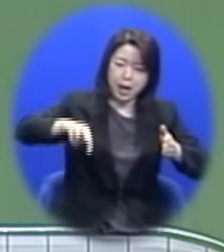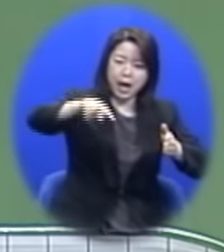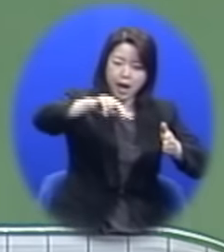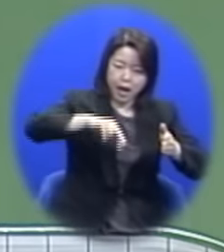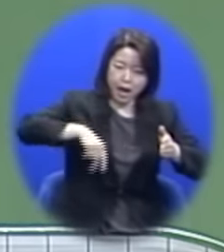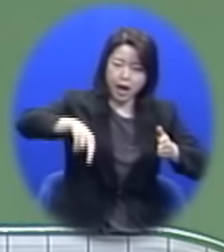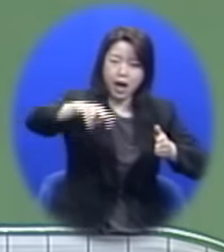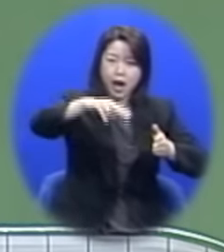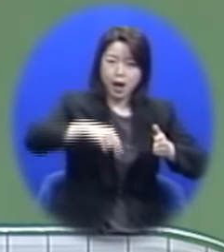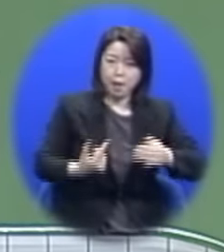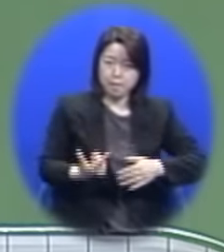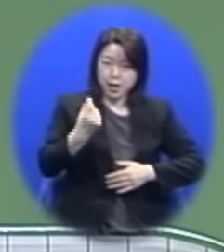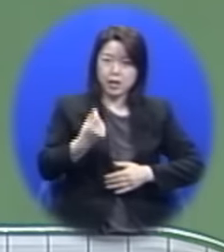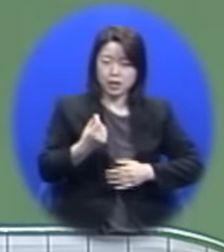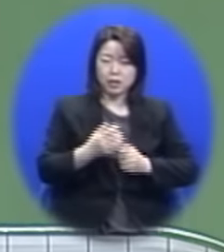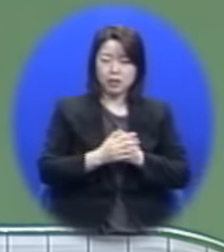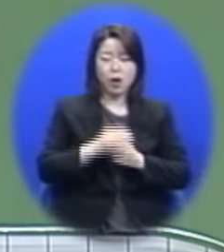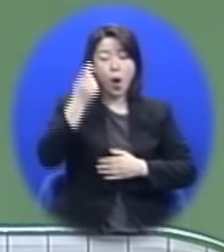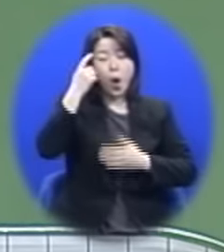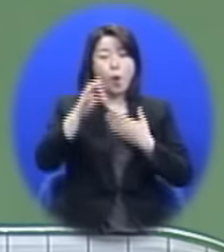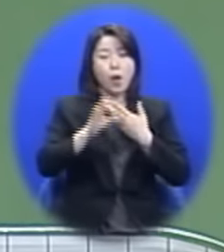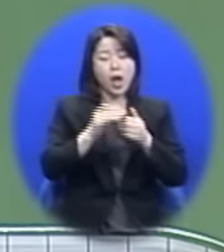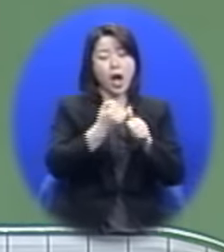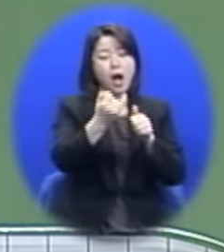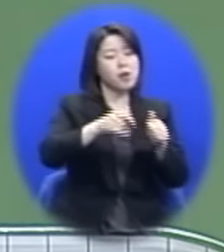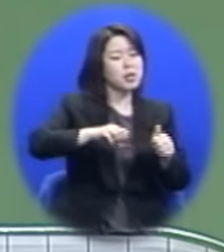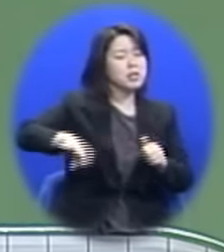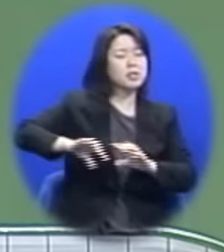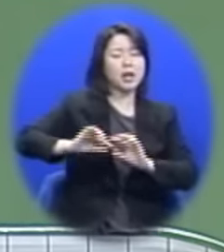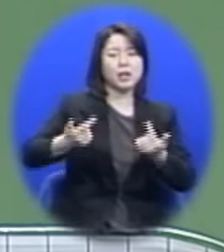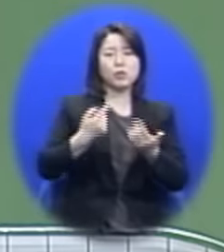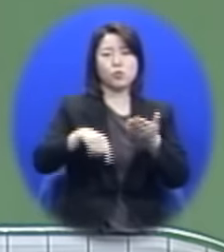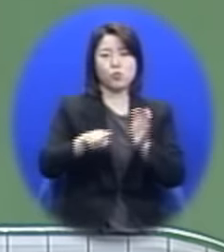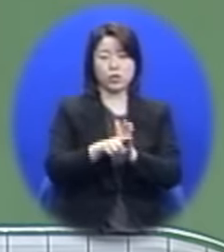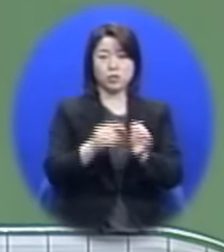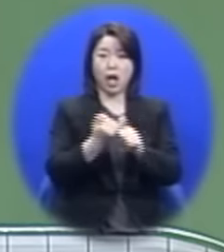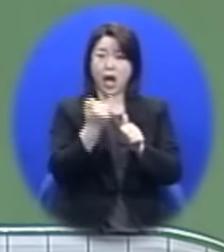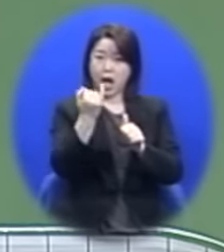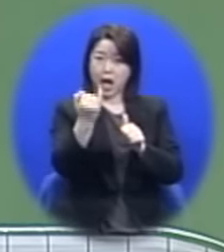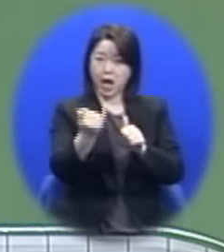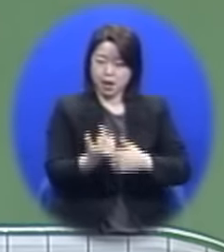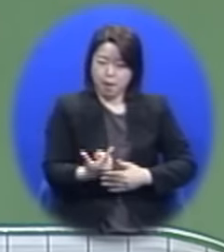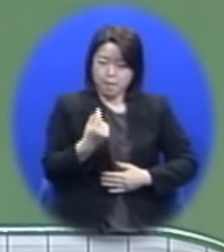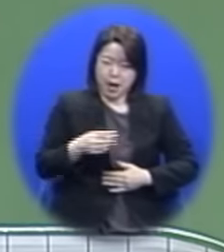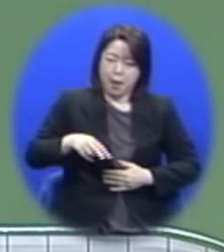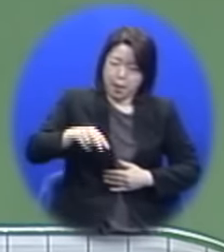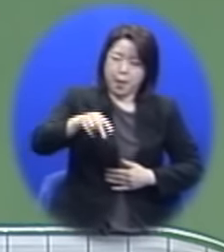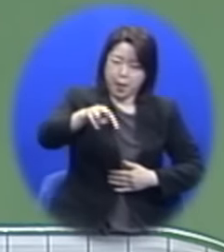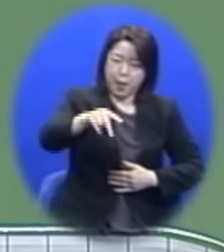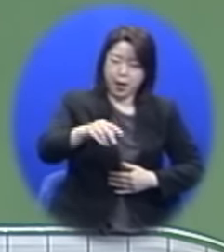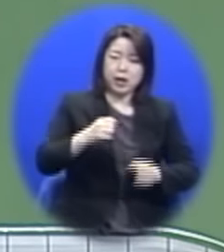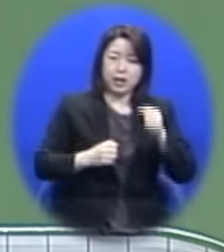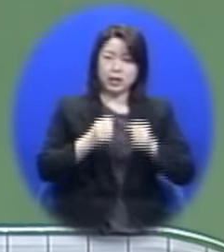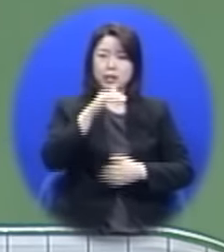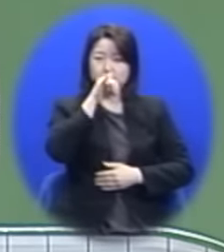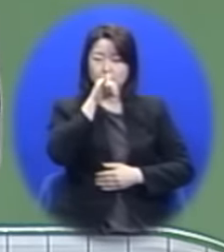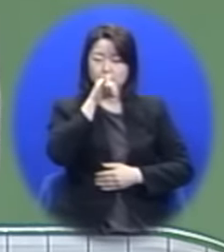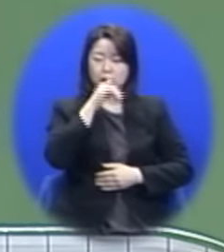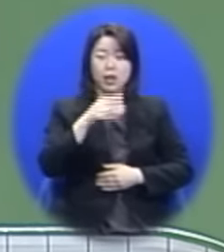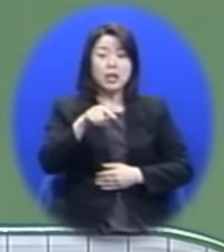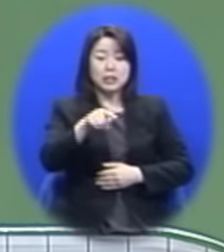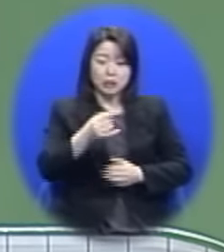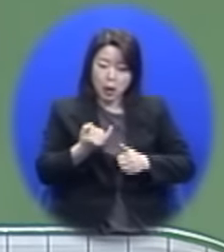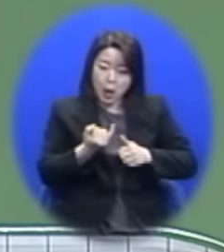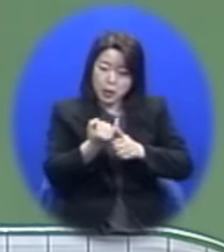것이다. 왜냐하면 아내를 잃어버리지 않기 위해서다. 아내는 빠른 걸음으로 걷기 때문이다. 그녀를 따라가려면